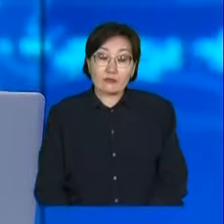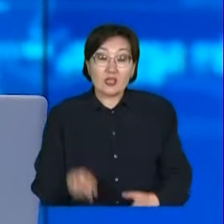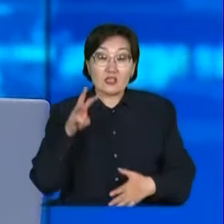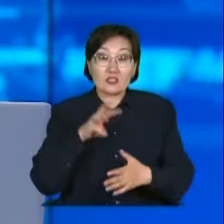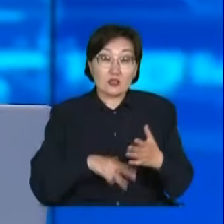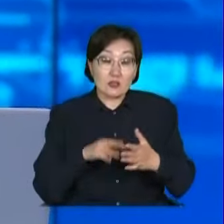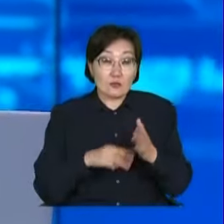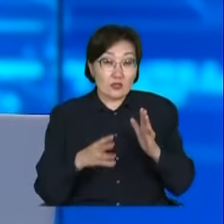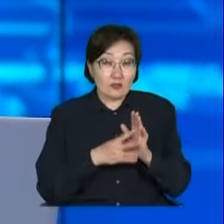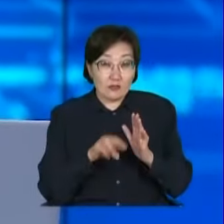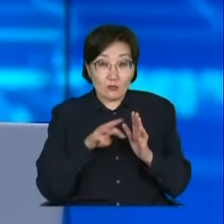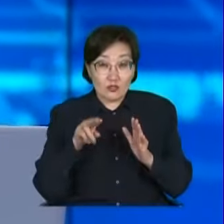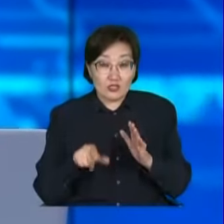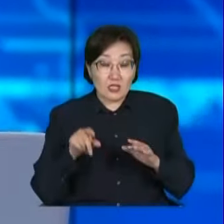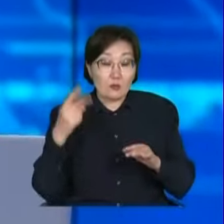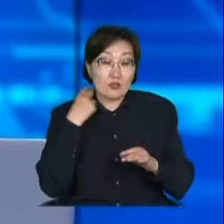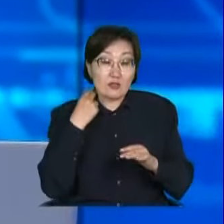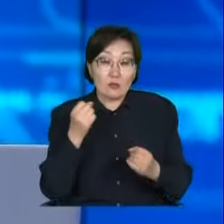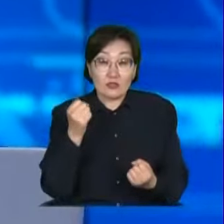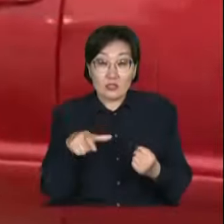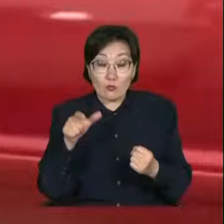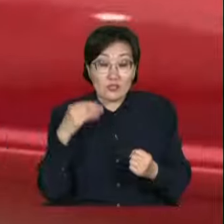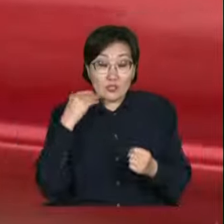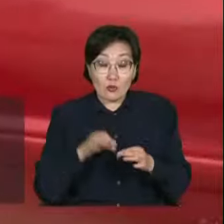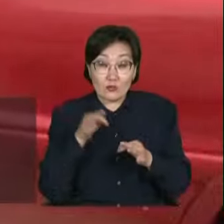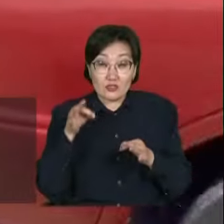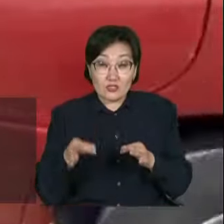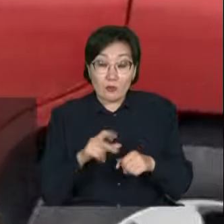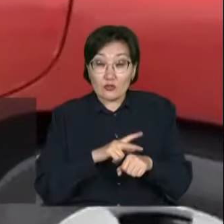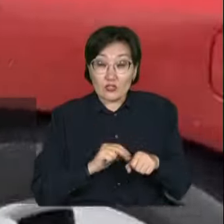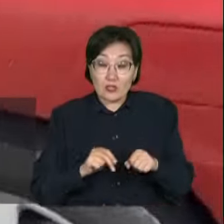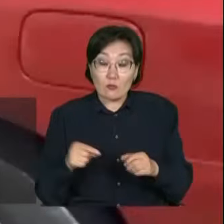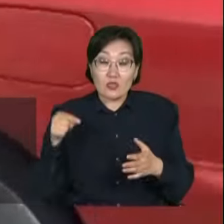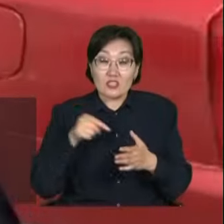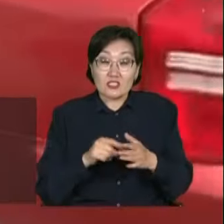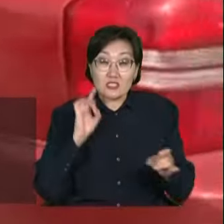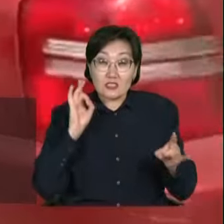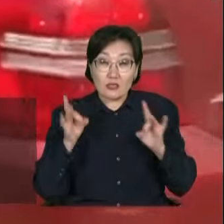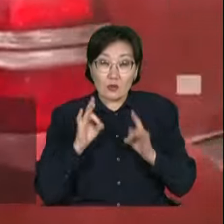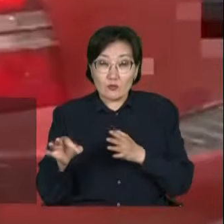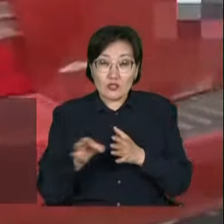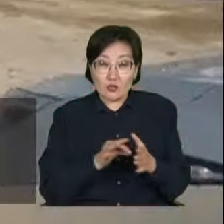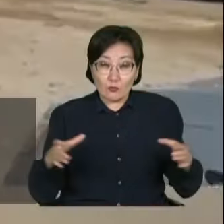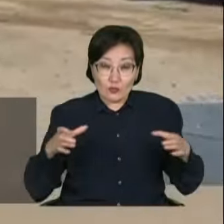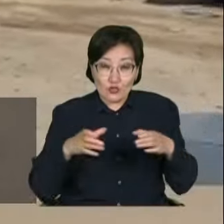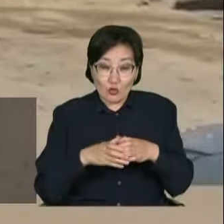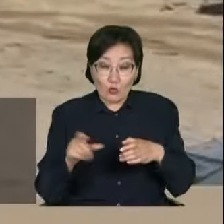Штрафов на 90 миллионов тенге задолжал водитель Туркестанской области. Стражам порядка поступил сигнал из оперативного штаба,